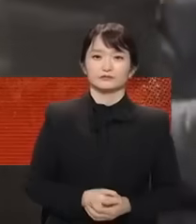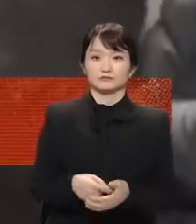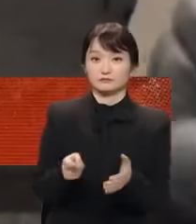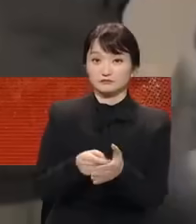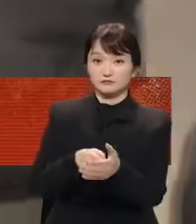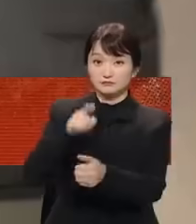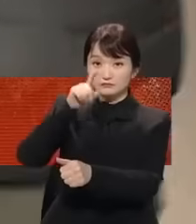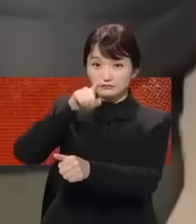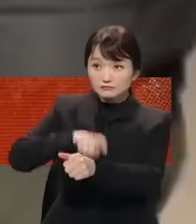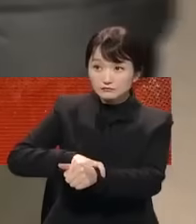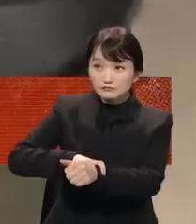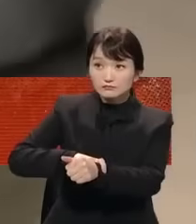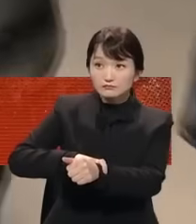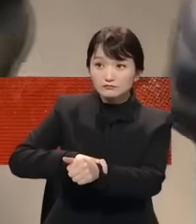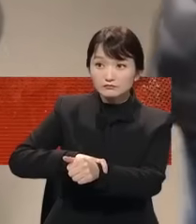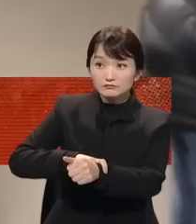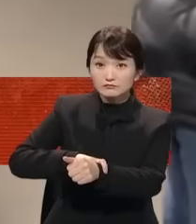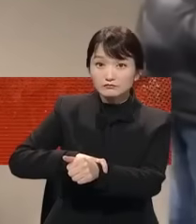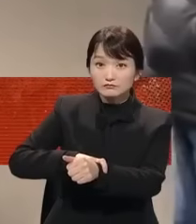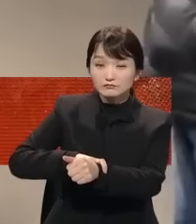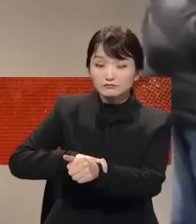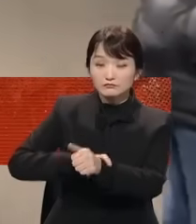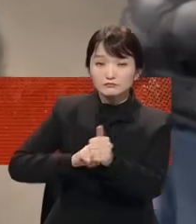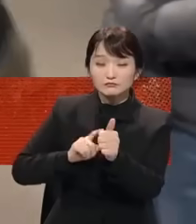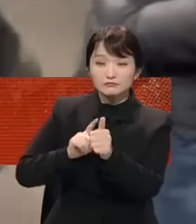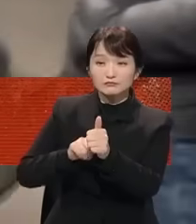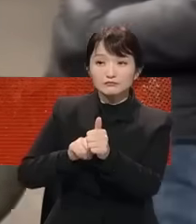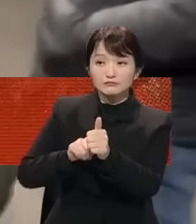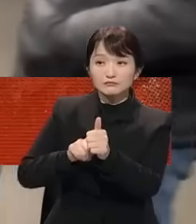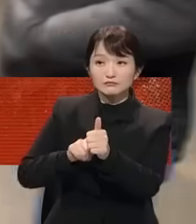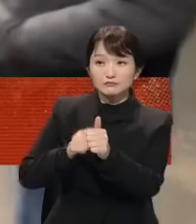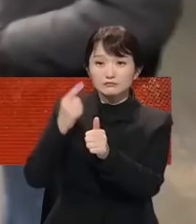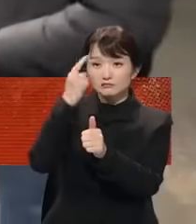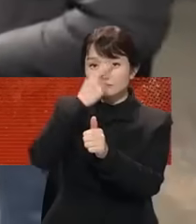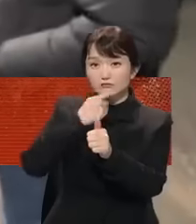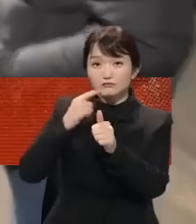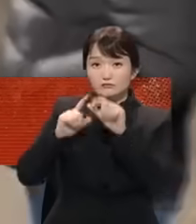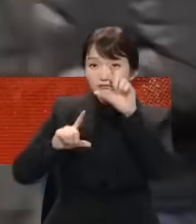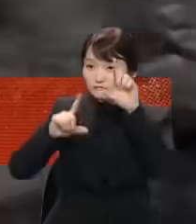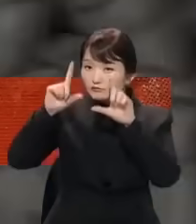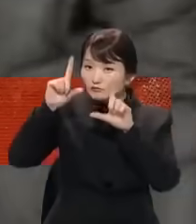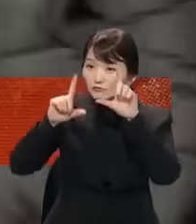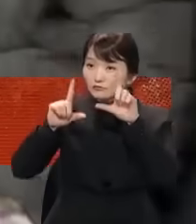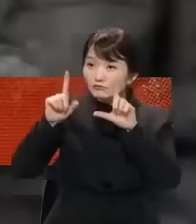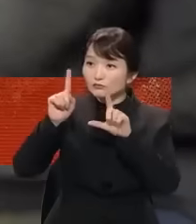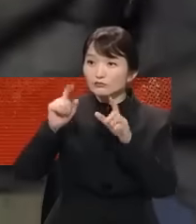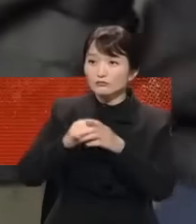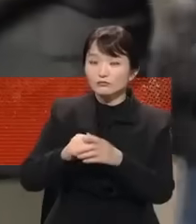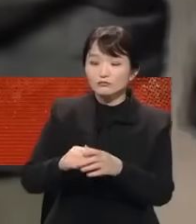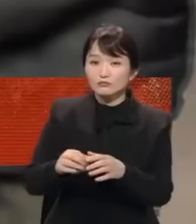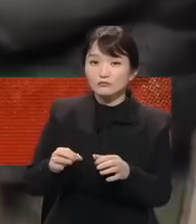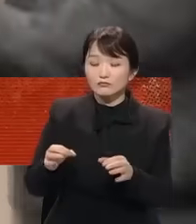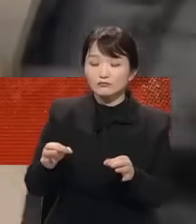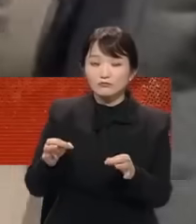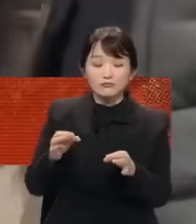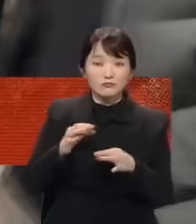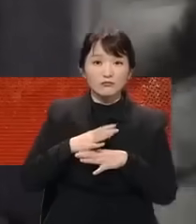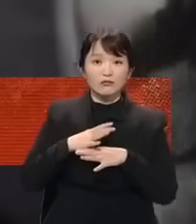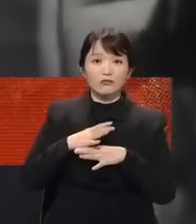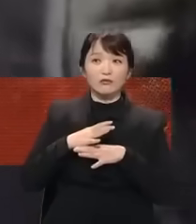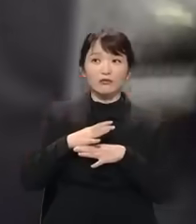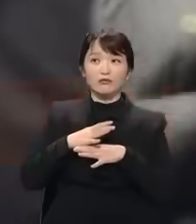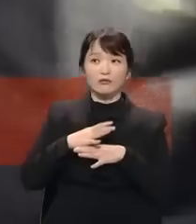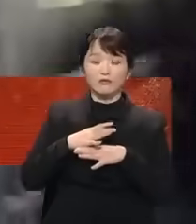체포되는 저 사항에서 저 남성의 어떤 표정을 보니까 굉장히 놀라는 표정이었어요 그